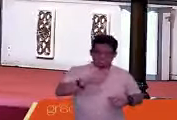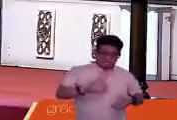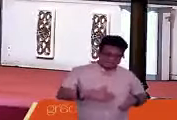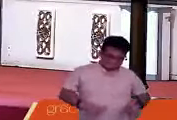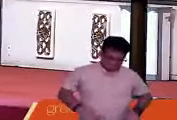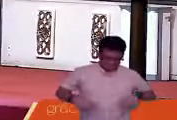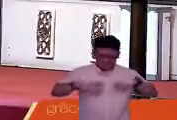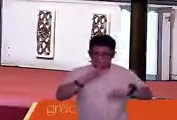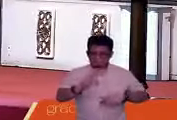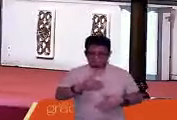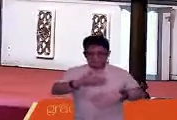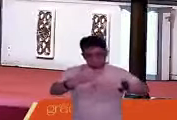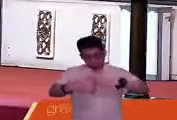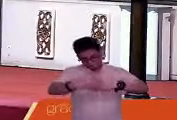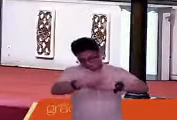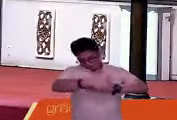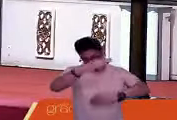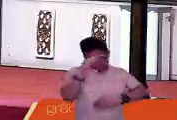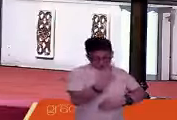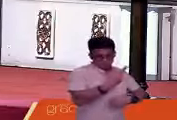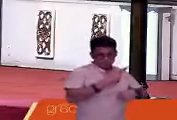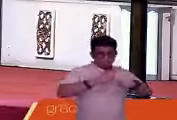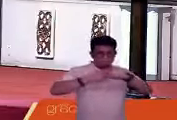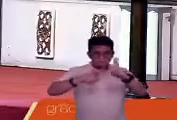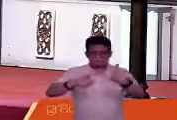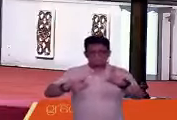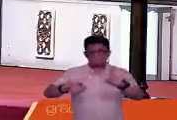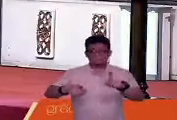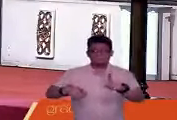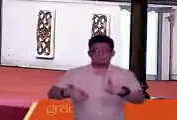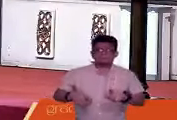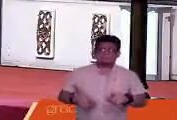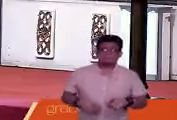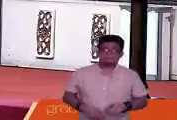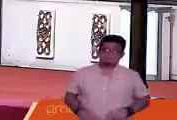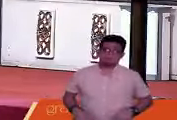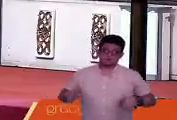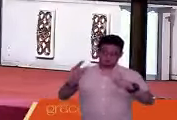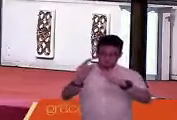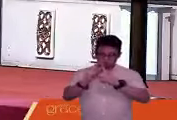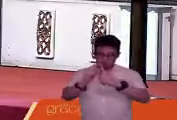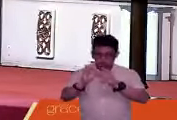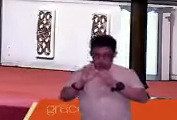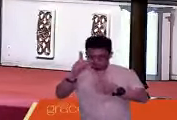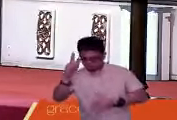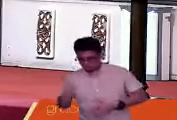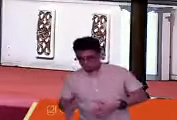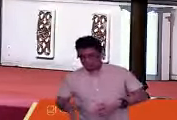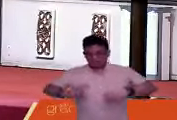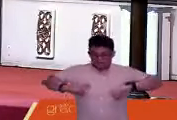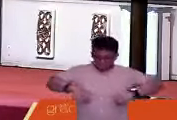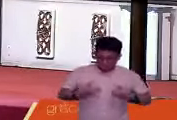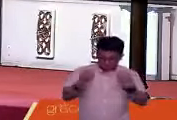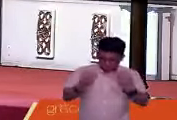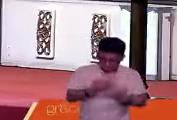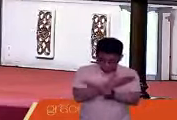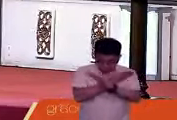but by the words that cometh from the mouth of God. Diba? How many of us really read the